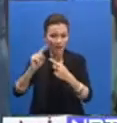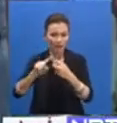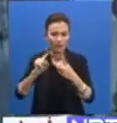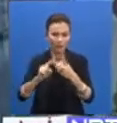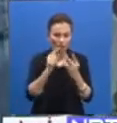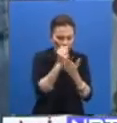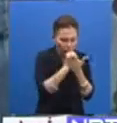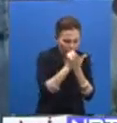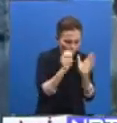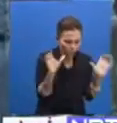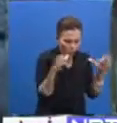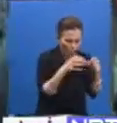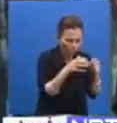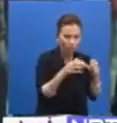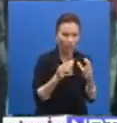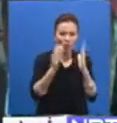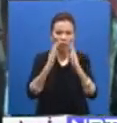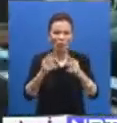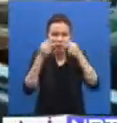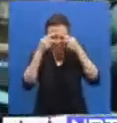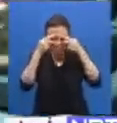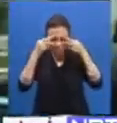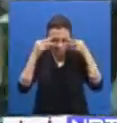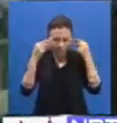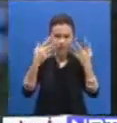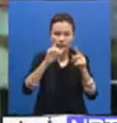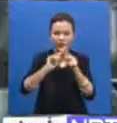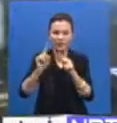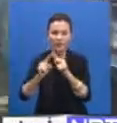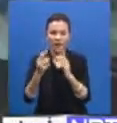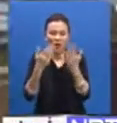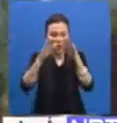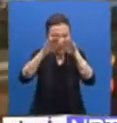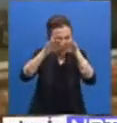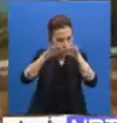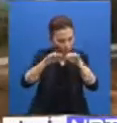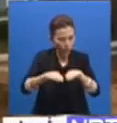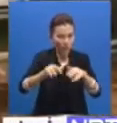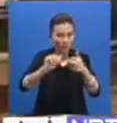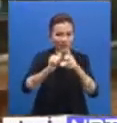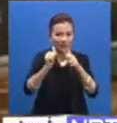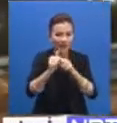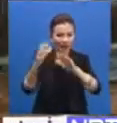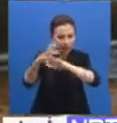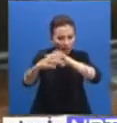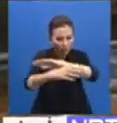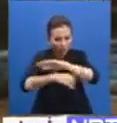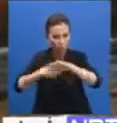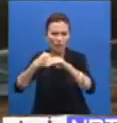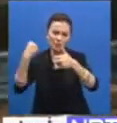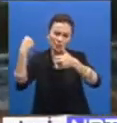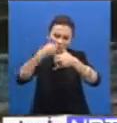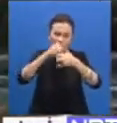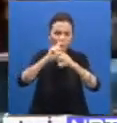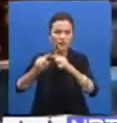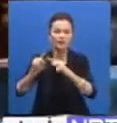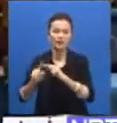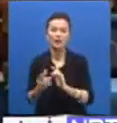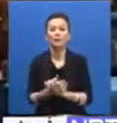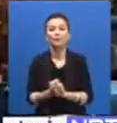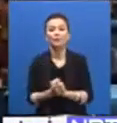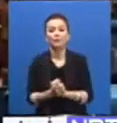มั่วสุมนักเลงอันธพาลบุคคลพ้นโทษเพื่อกดดันและลดโอกาสในการก่อเหตุอาชญากรรมนายประทีปกีรติเรขา